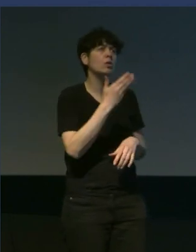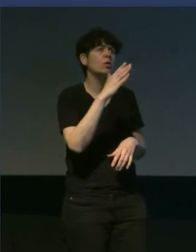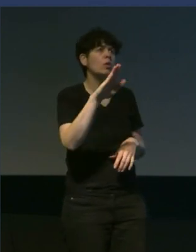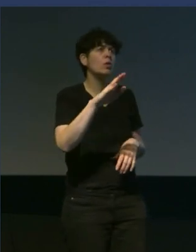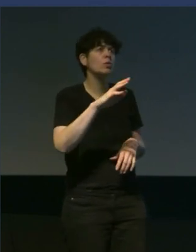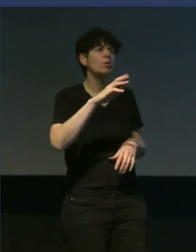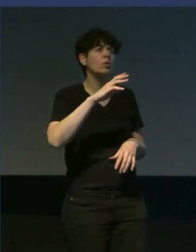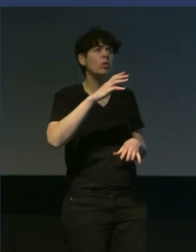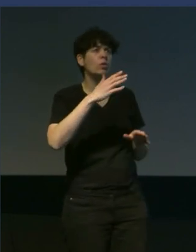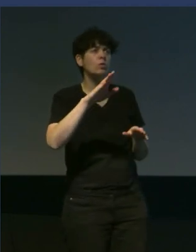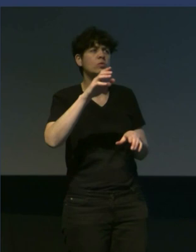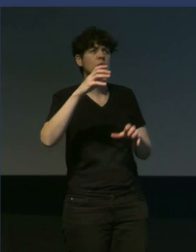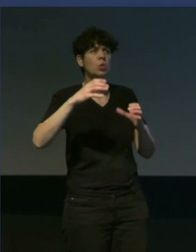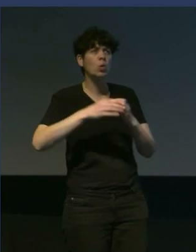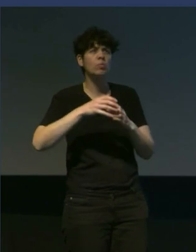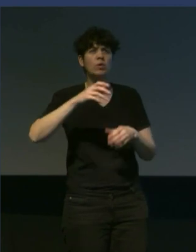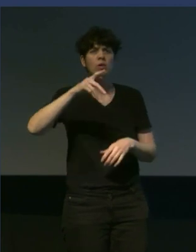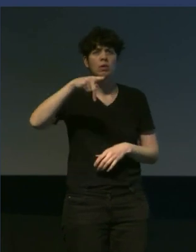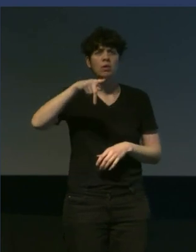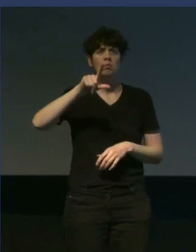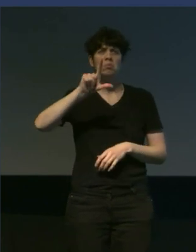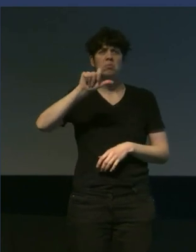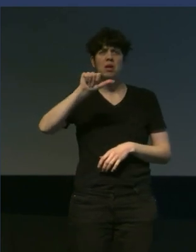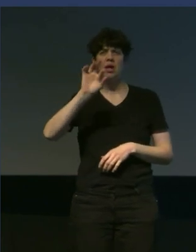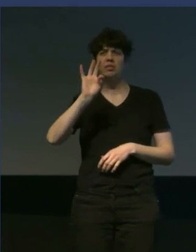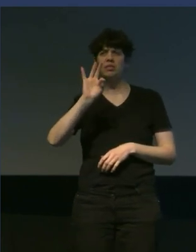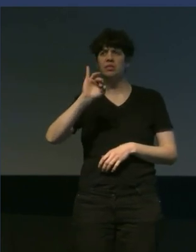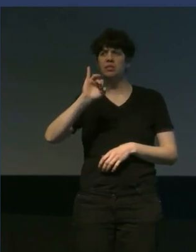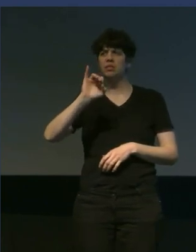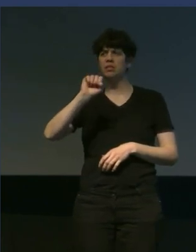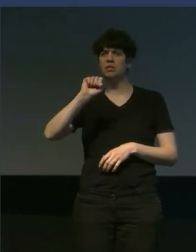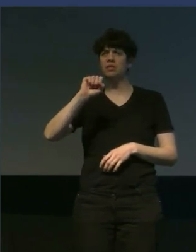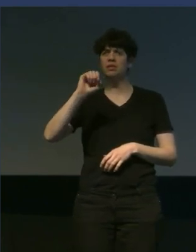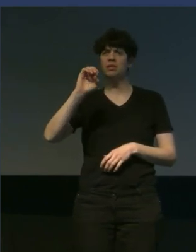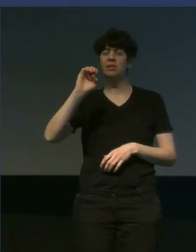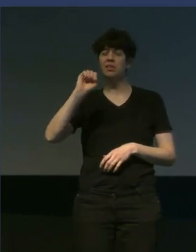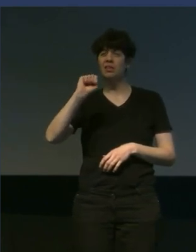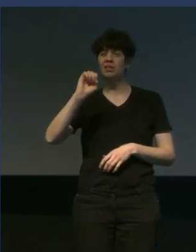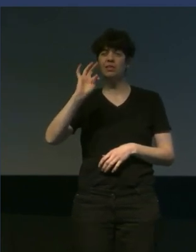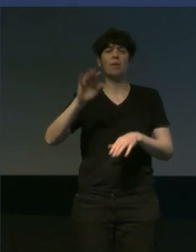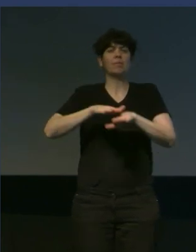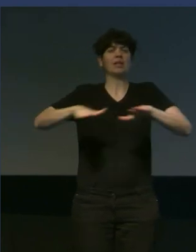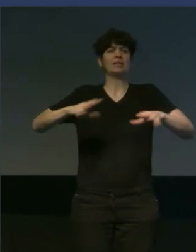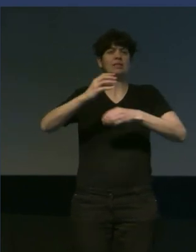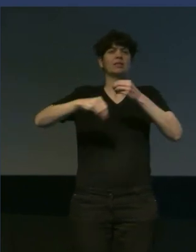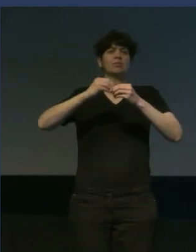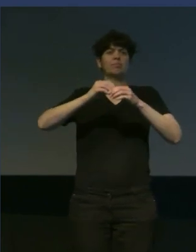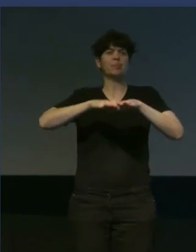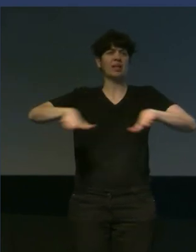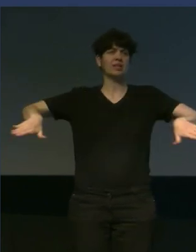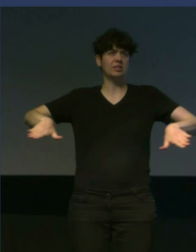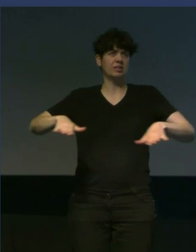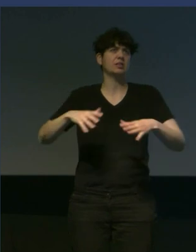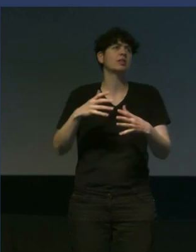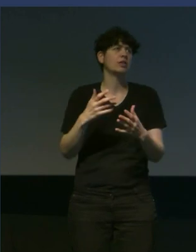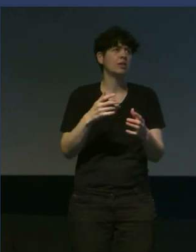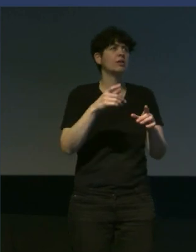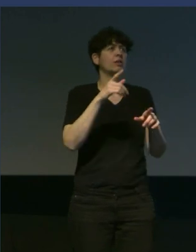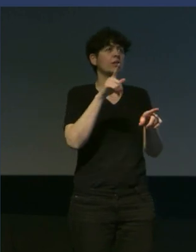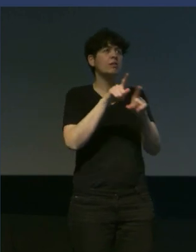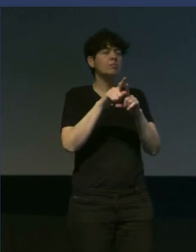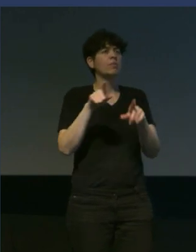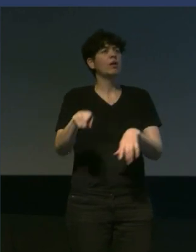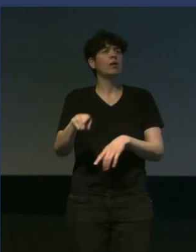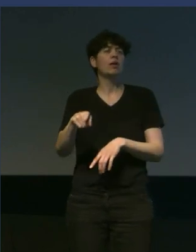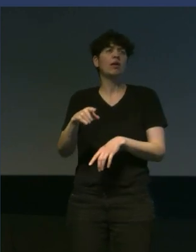des lobbies, c'est autre chose. C'est Mais une les platistes croyance. font moins de mal à notre planète que les climato-sceptiques. Et freinent un peu moins les inactions,